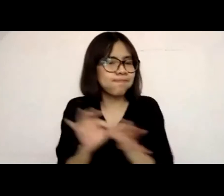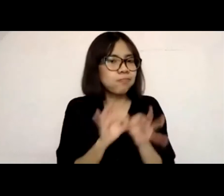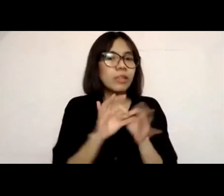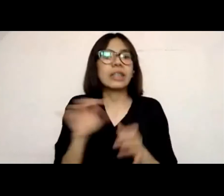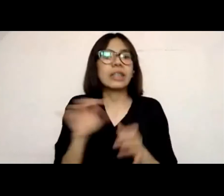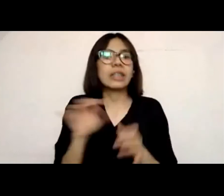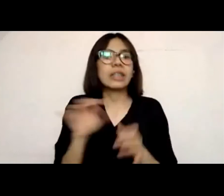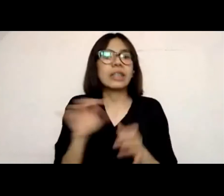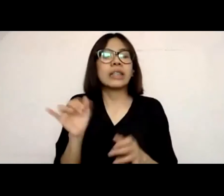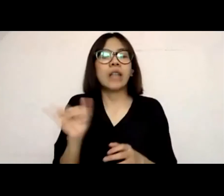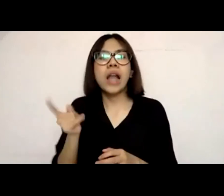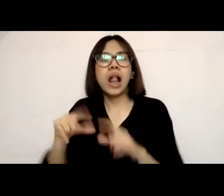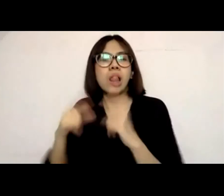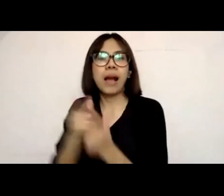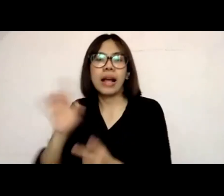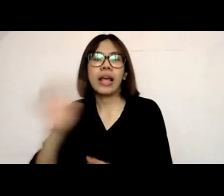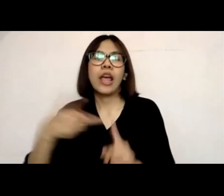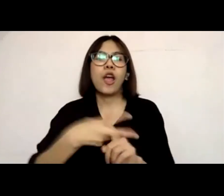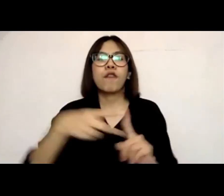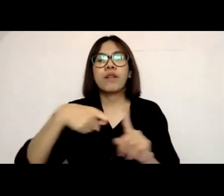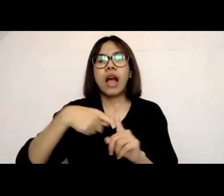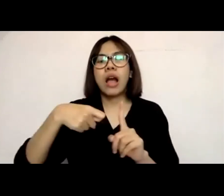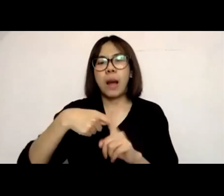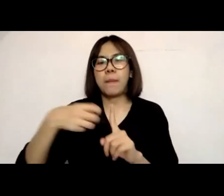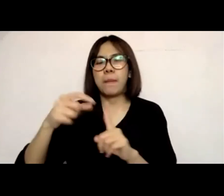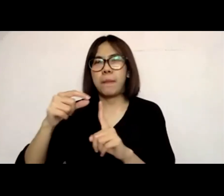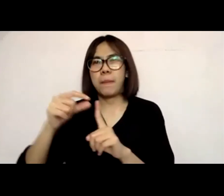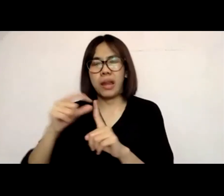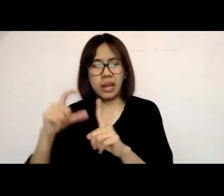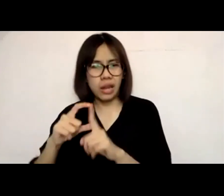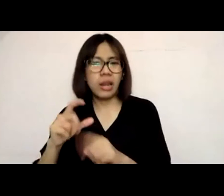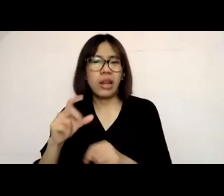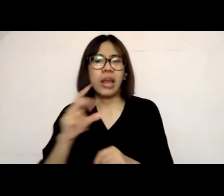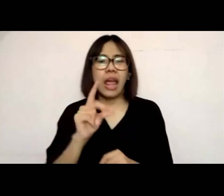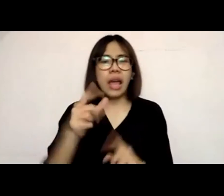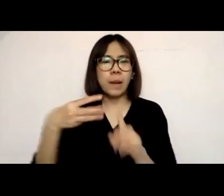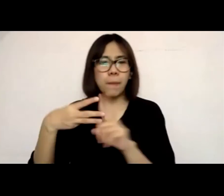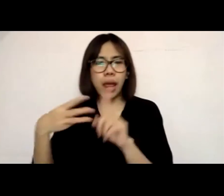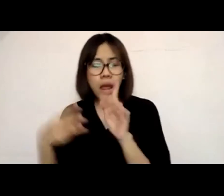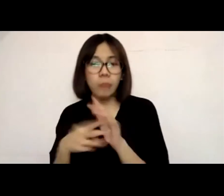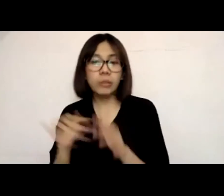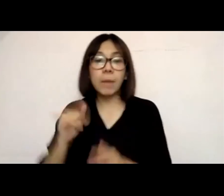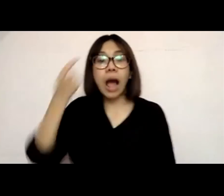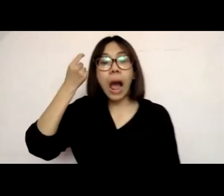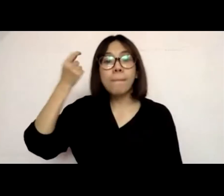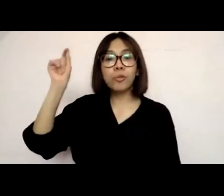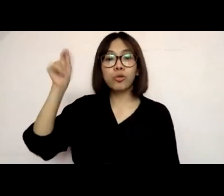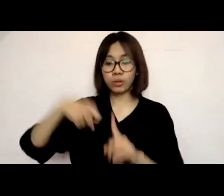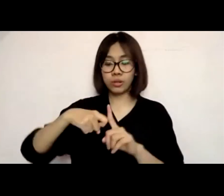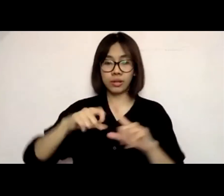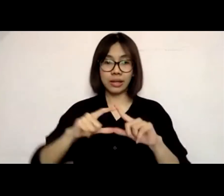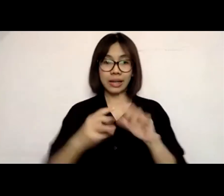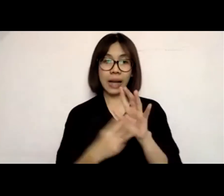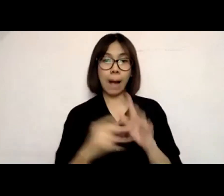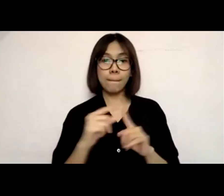FKKADD, juga dengan RBM, dan juga dengan perguruan tinggi yang ada di sekitar SLBB